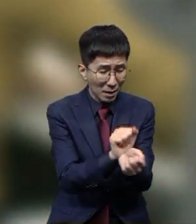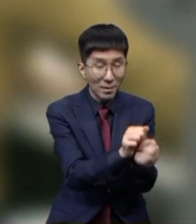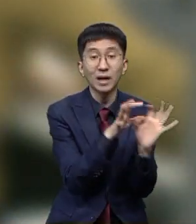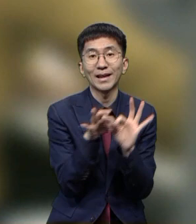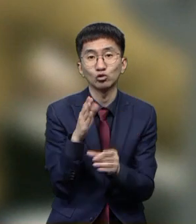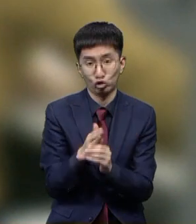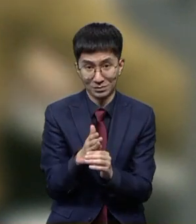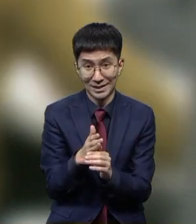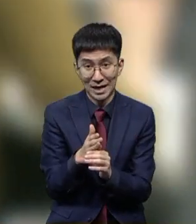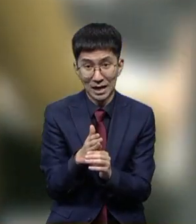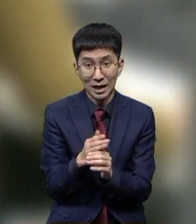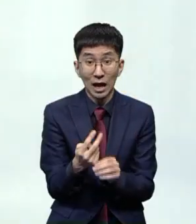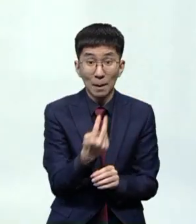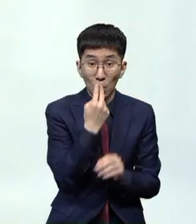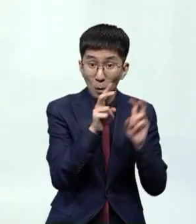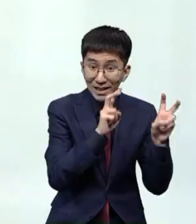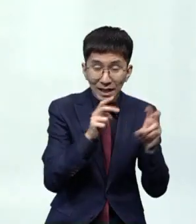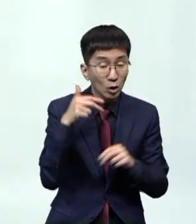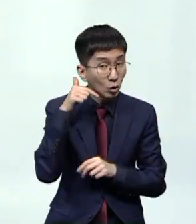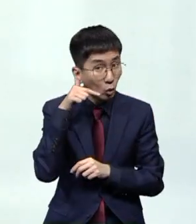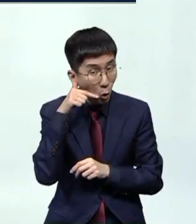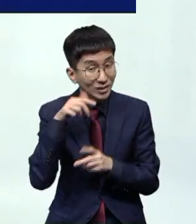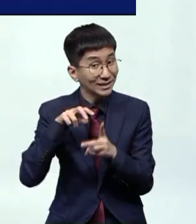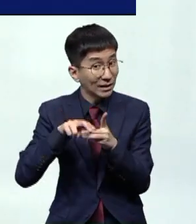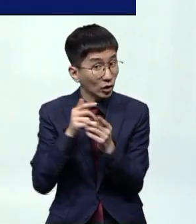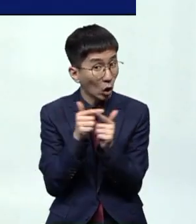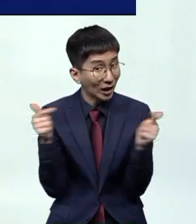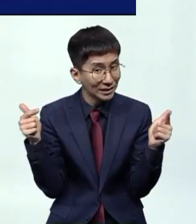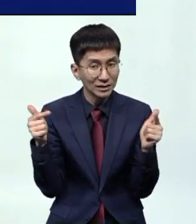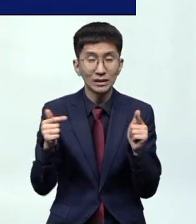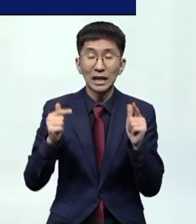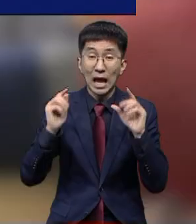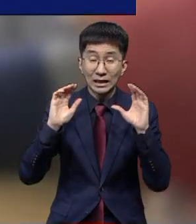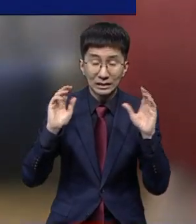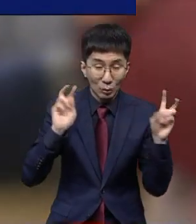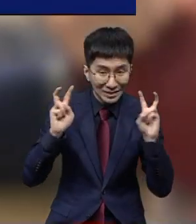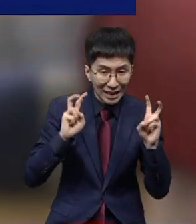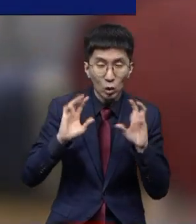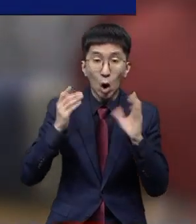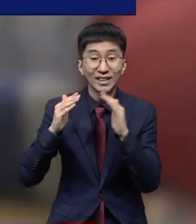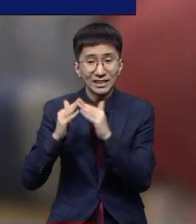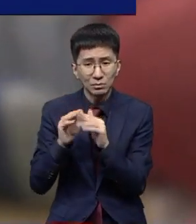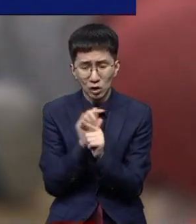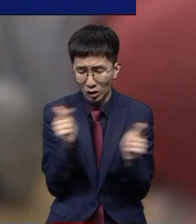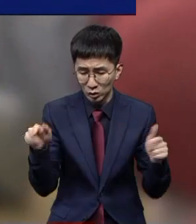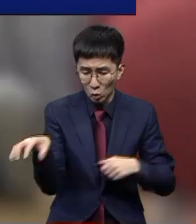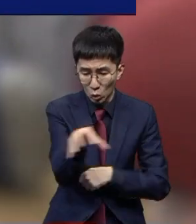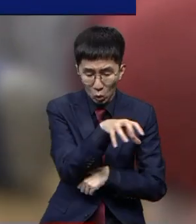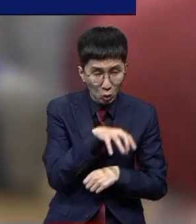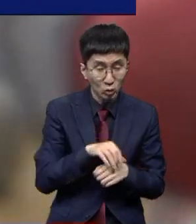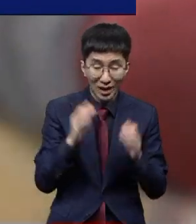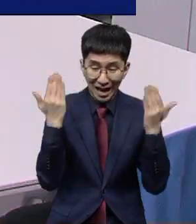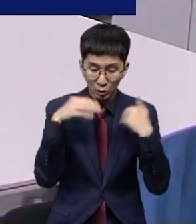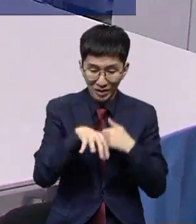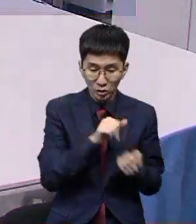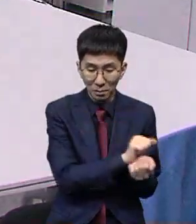가운데 보험회사와 콜센터 등 직장과 어린이집, 학교 등에서도 신규 감염 사례가